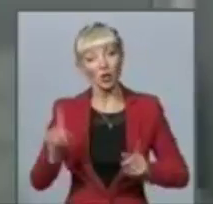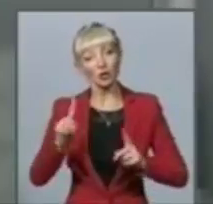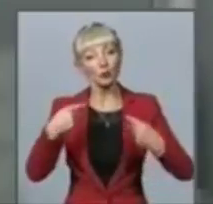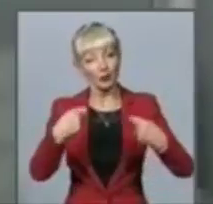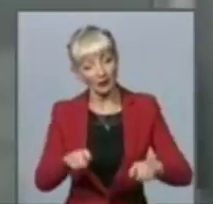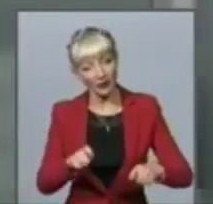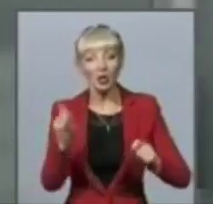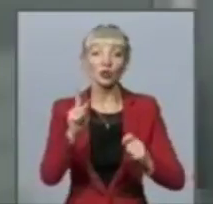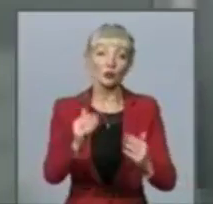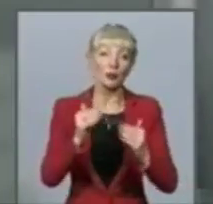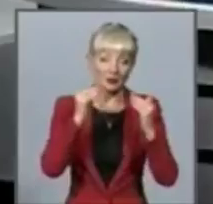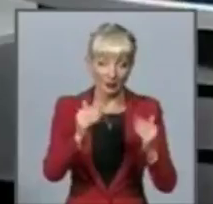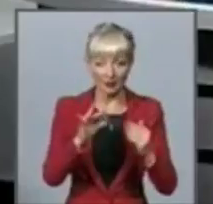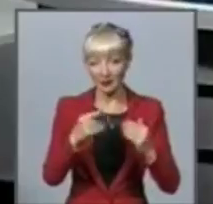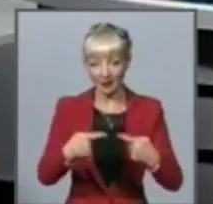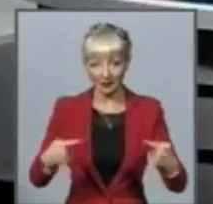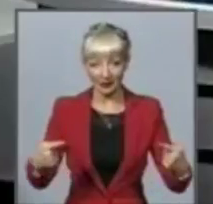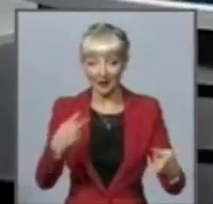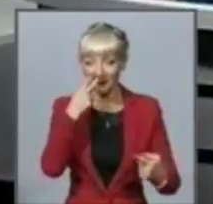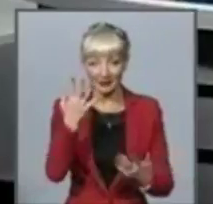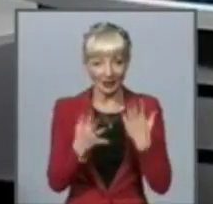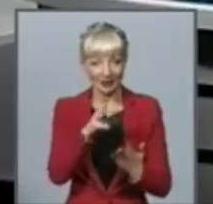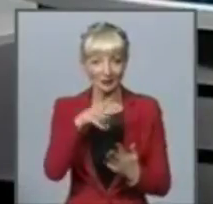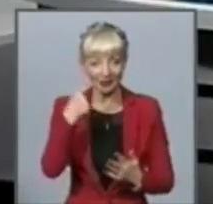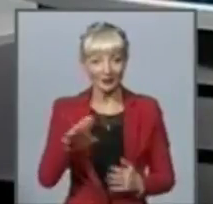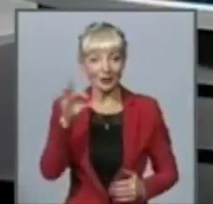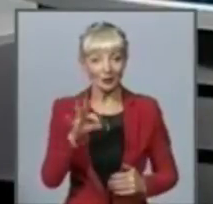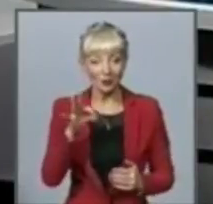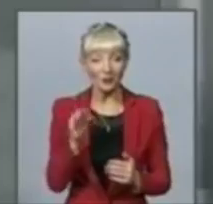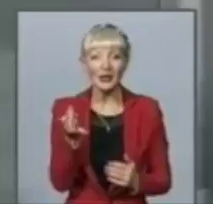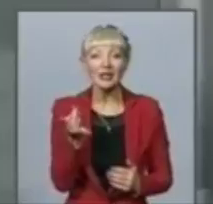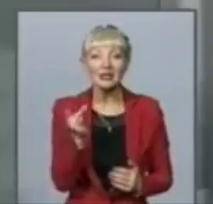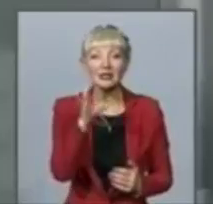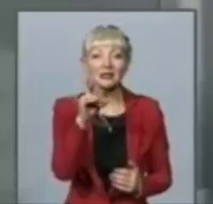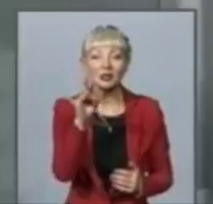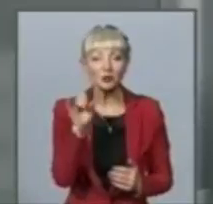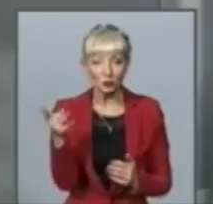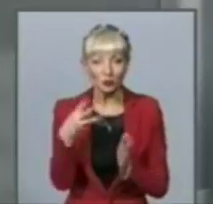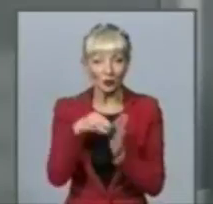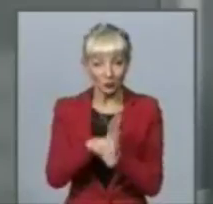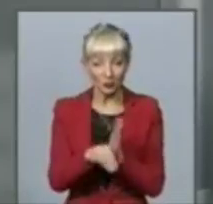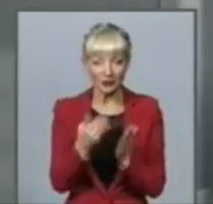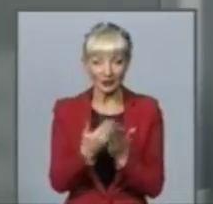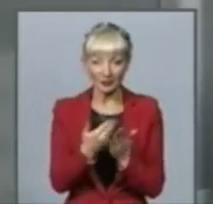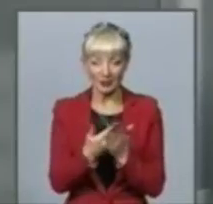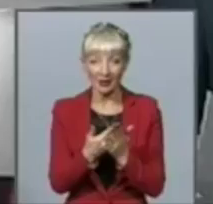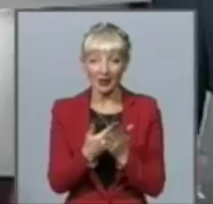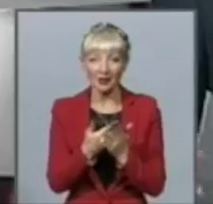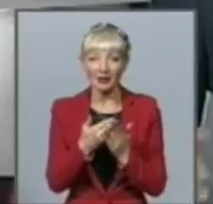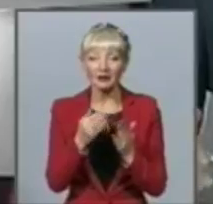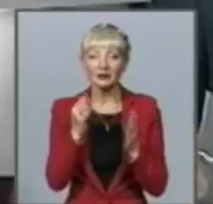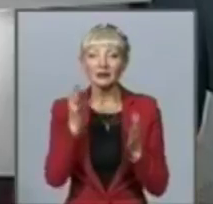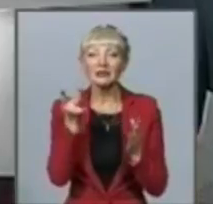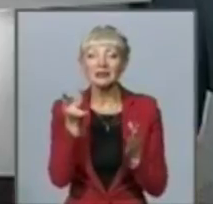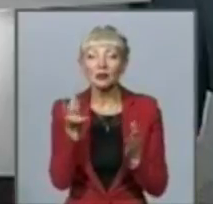що піднімати і так далі. Ну, дивіться, якщо ви заговорили вже про сировину, сюди входить лісок-кругляку, на якому зараз мораторій, правильно, і